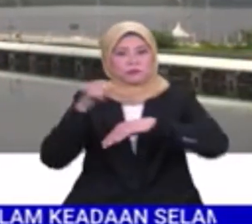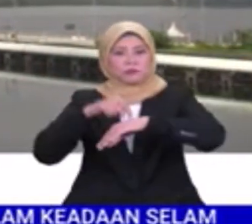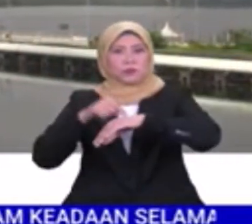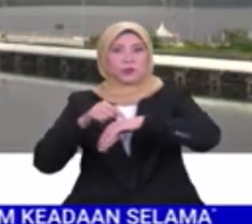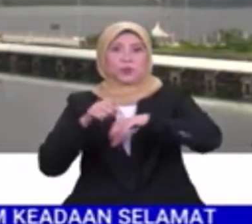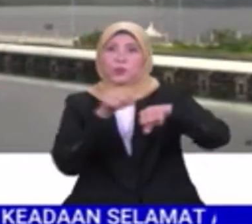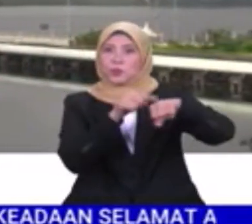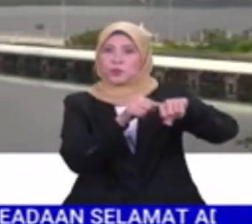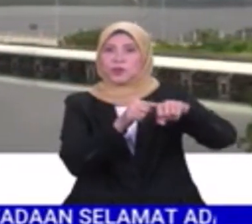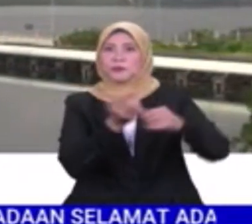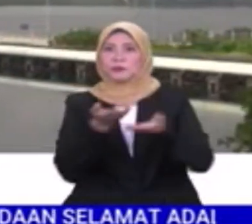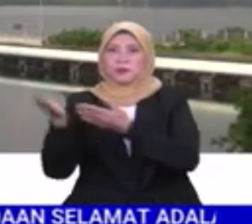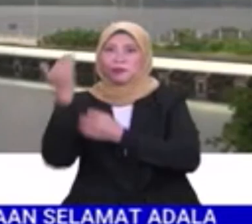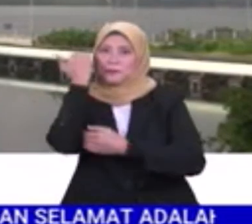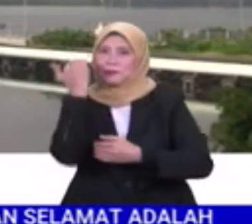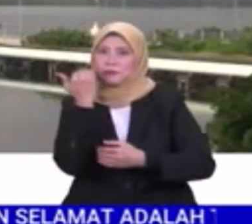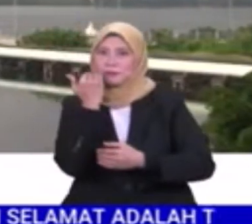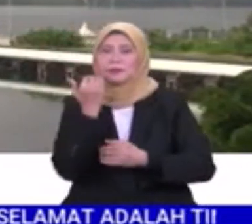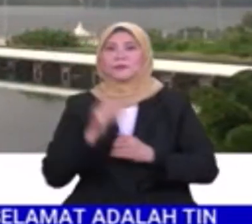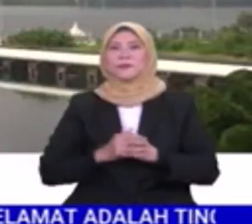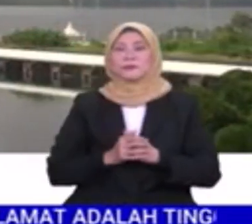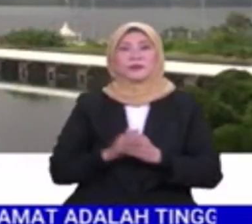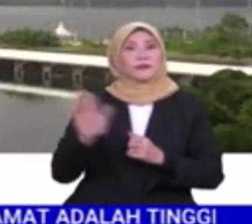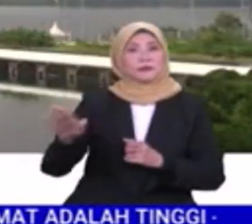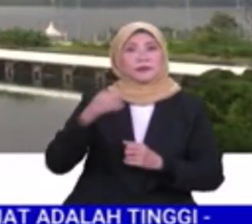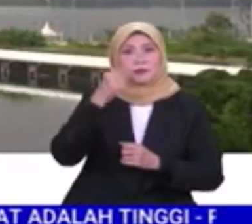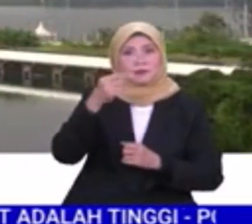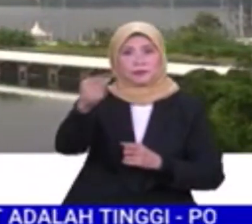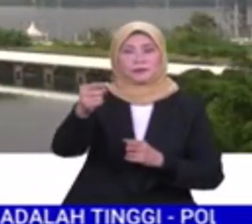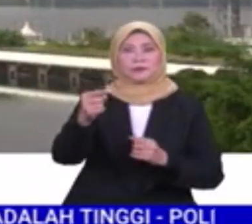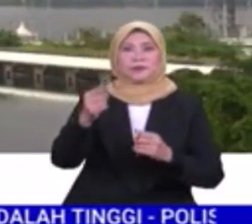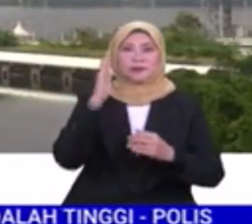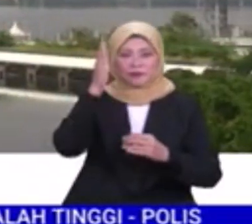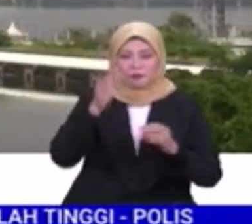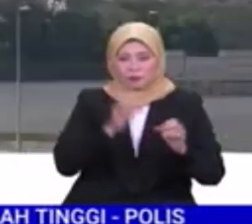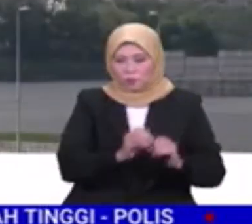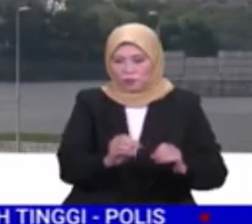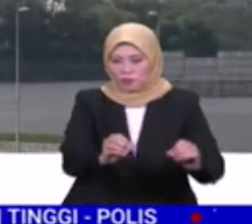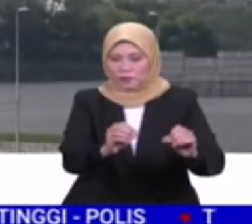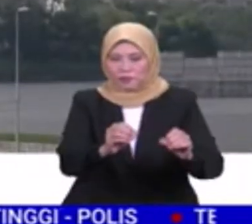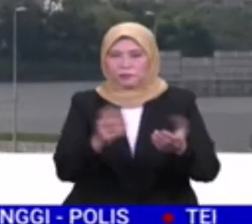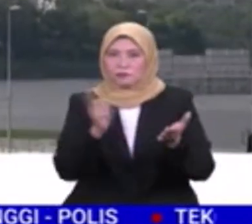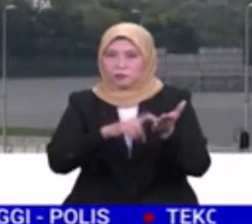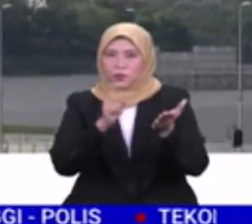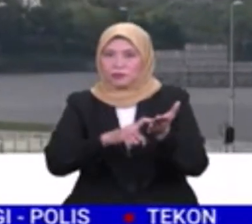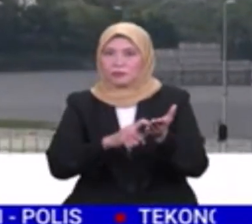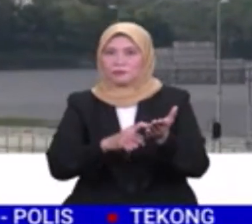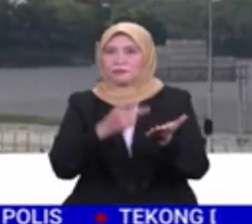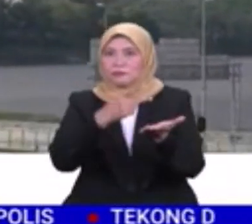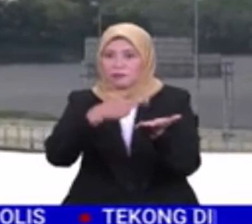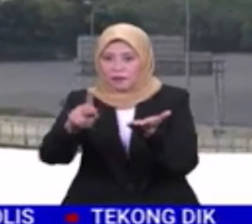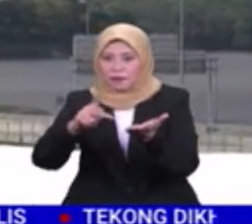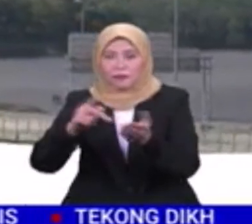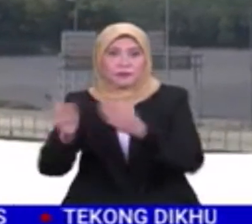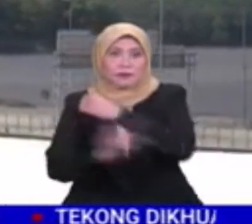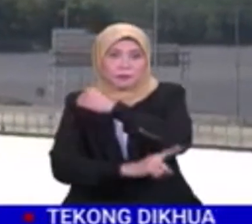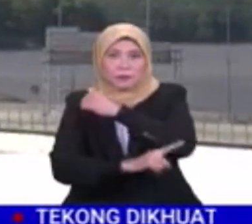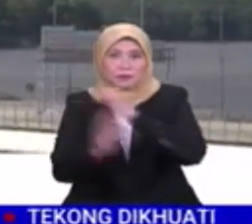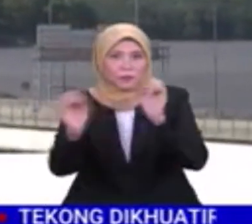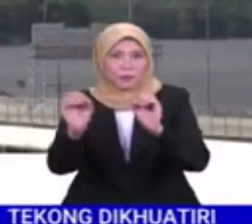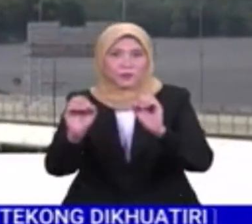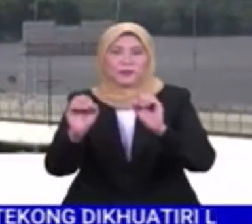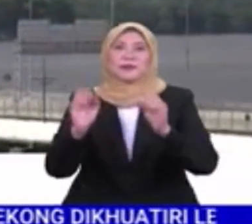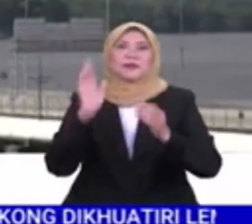mahkamah. Jelas Datuk Umat Kasim, pihaknya sentiasa melaksana operasi saman tertunggak warga negara asing bagi